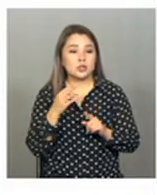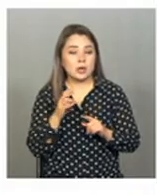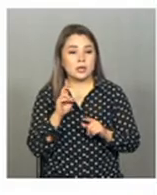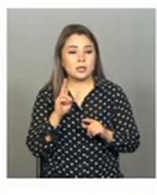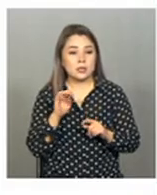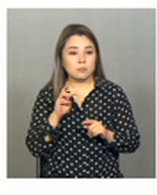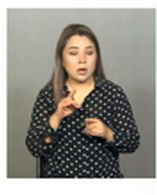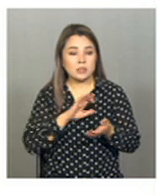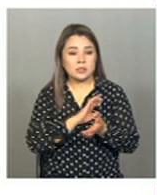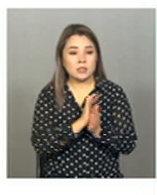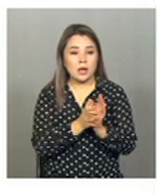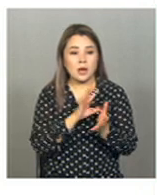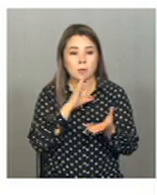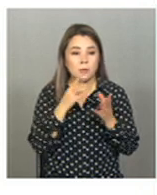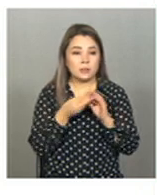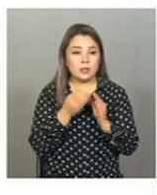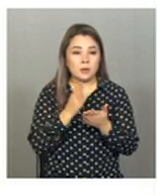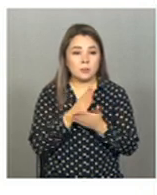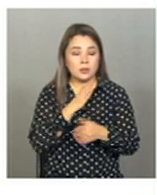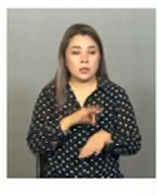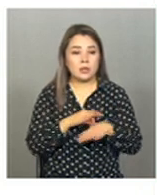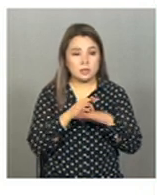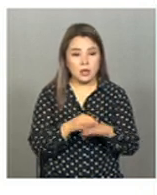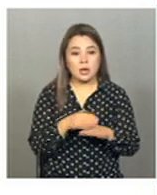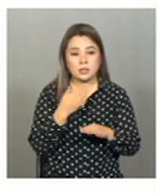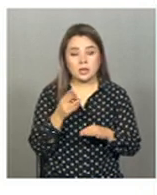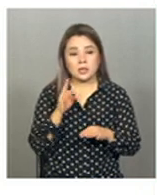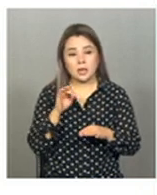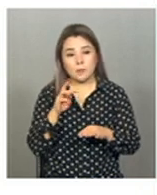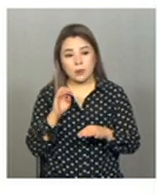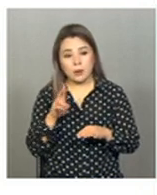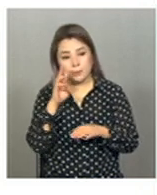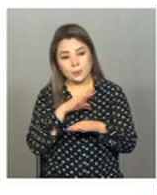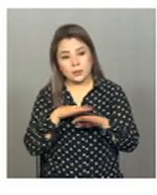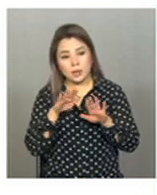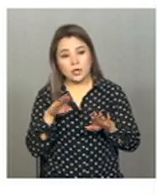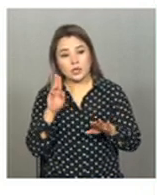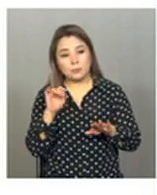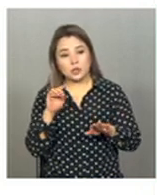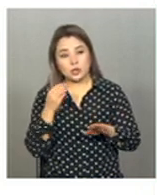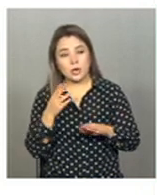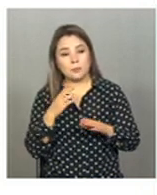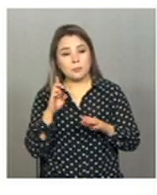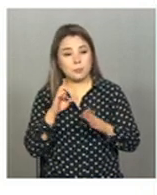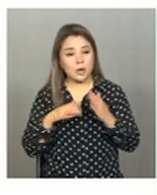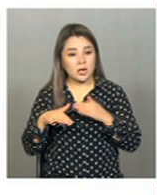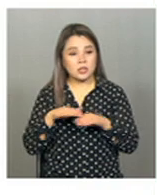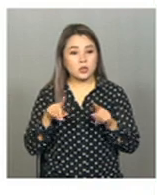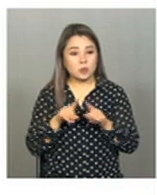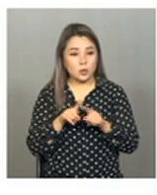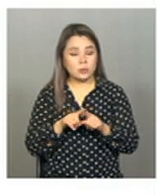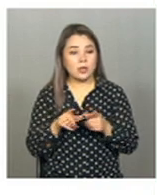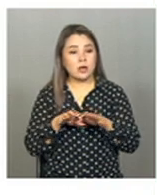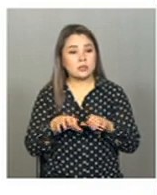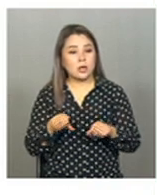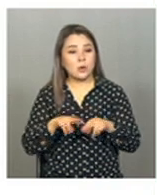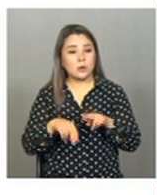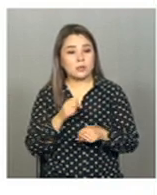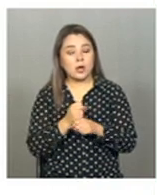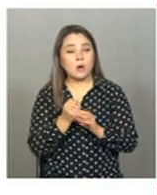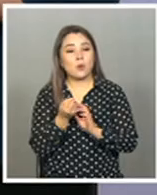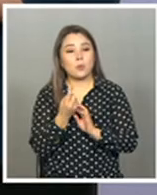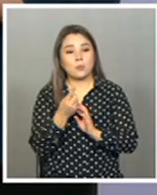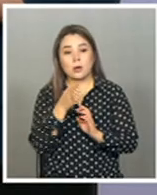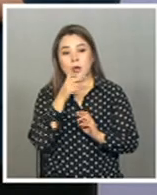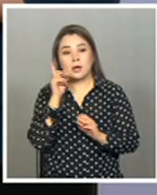байланыста болды. Және қыпшақтар қимақ мемлекетінің батыс қанатын құраған болатын. 11